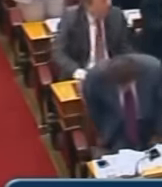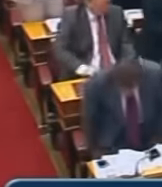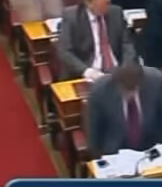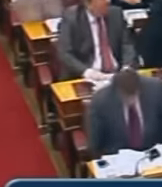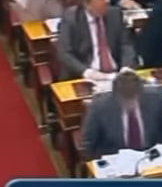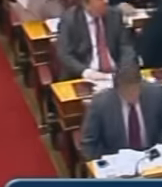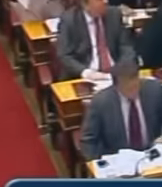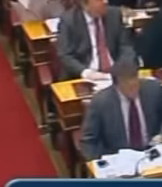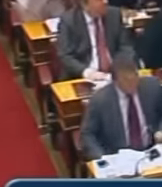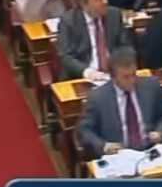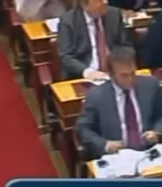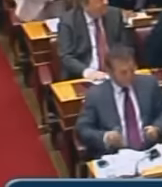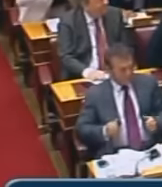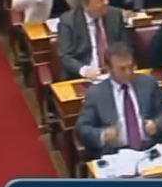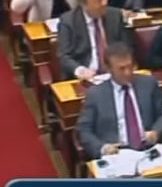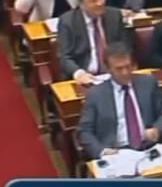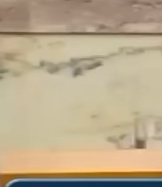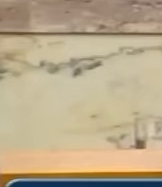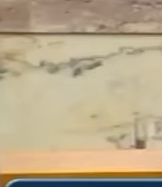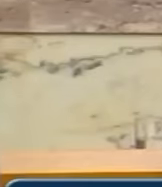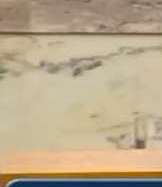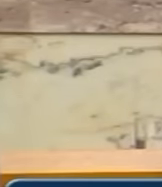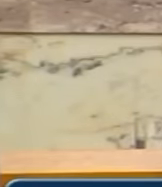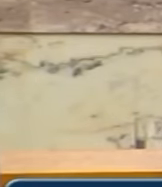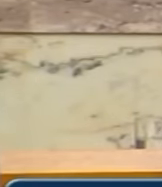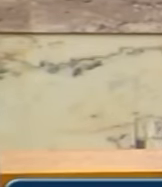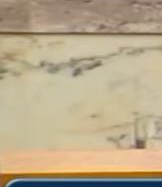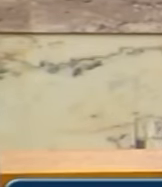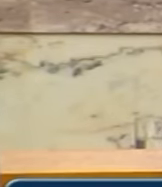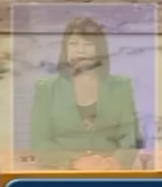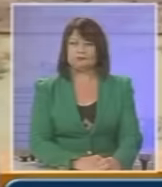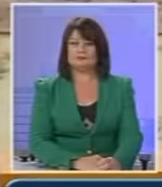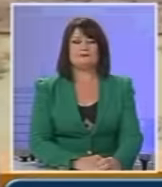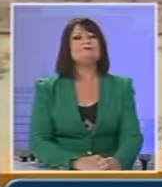Ευχαριστούμε, κύριε Πρόεδρε, κύριε Μημαράκη.